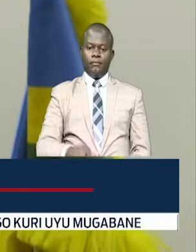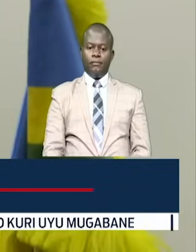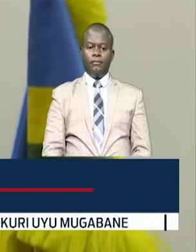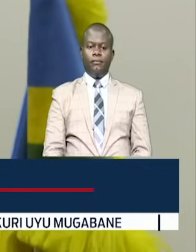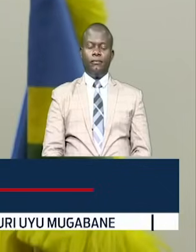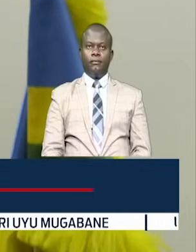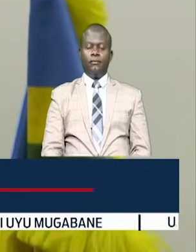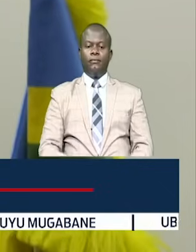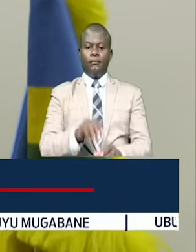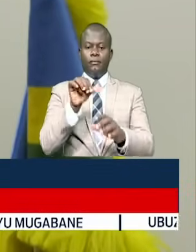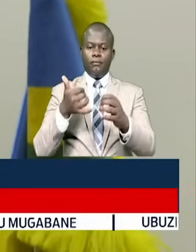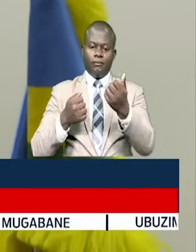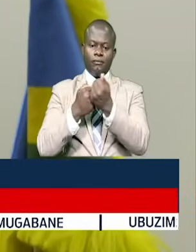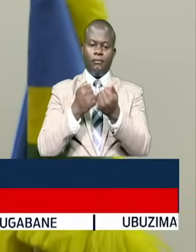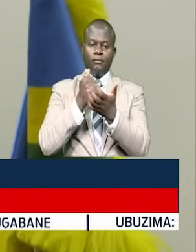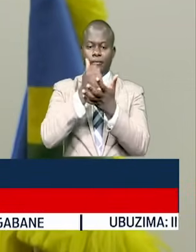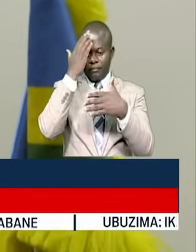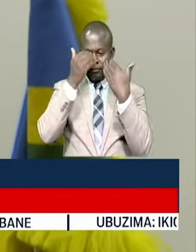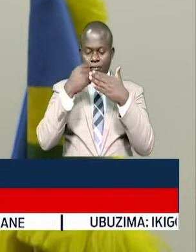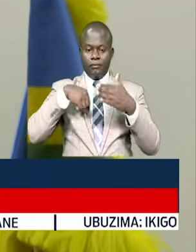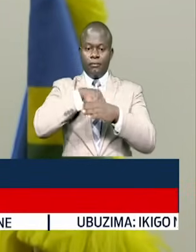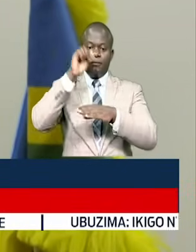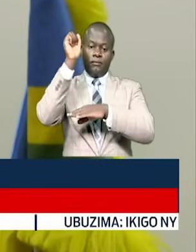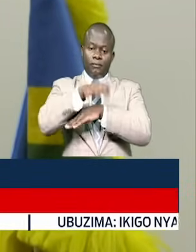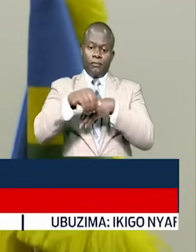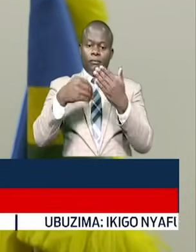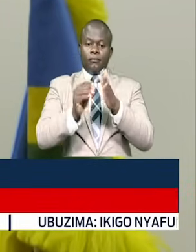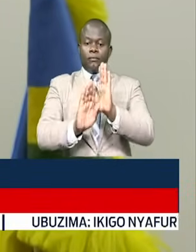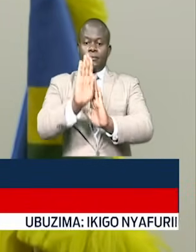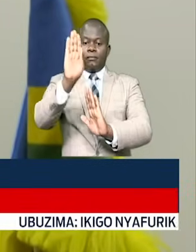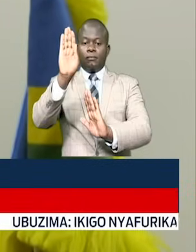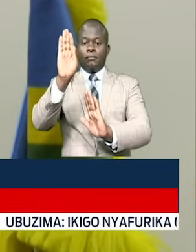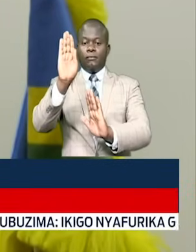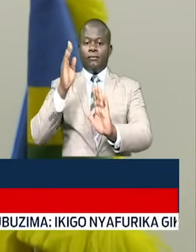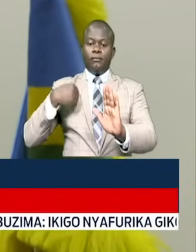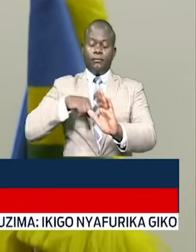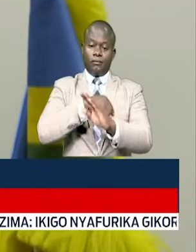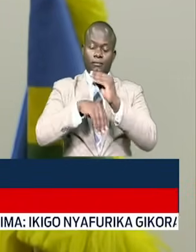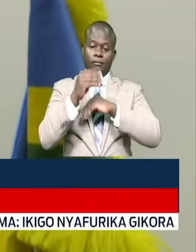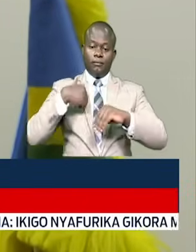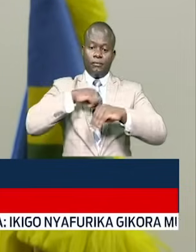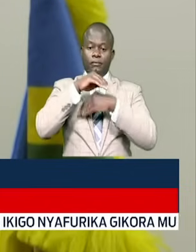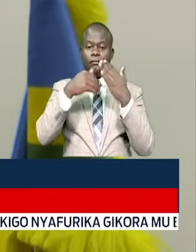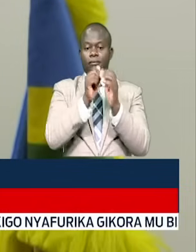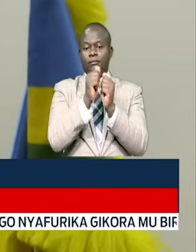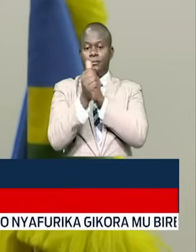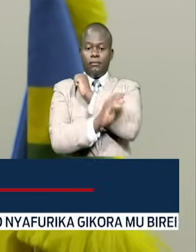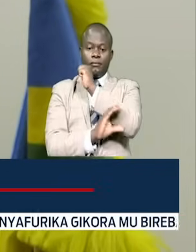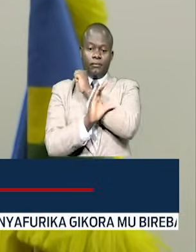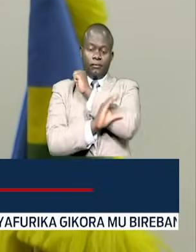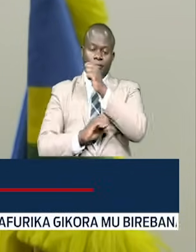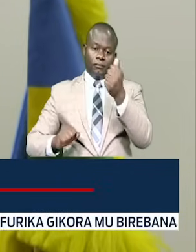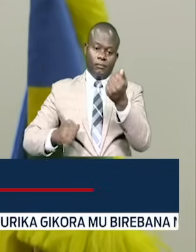Nindi nkunga yo gufasha kugira ngo turusheho guteza imbere ubucuruzi bwacu n'amahanga